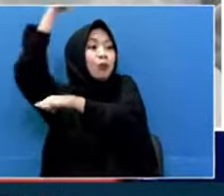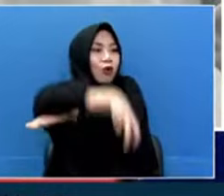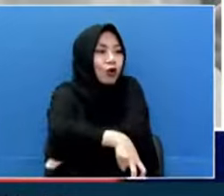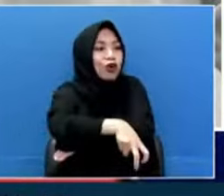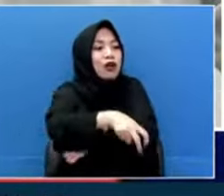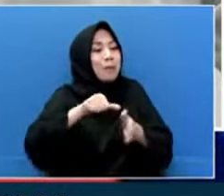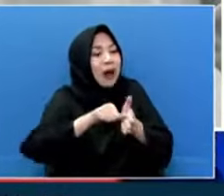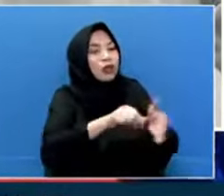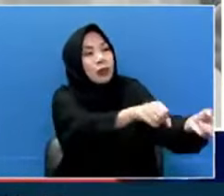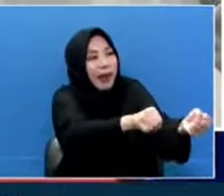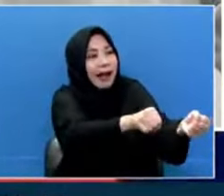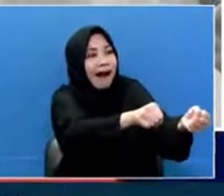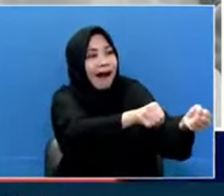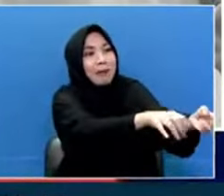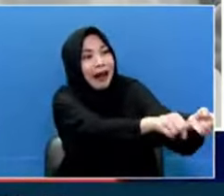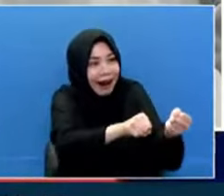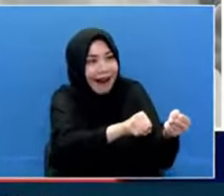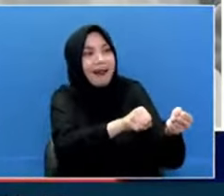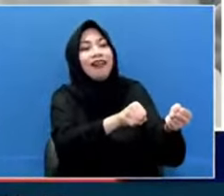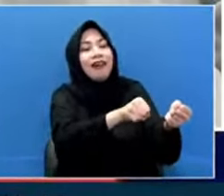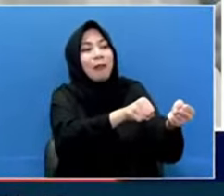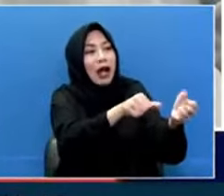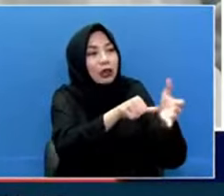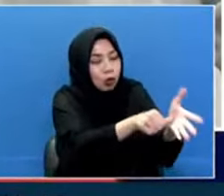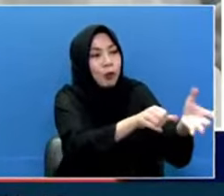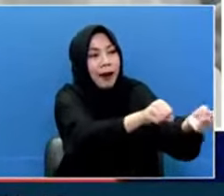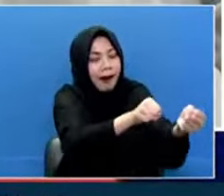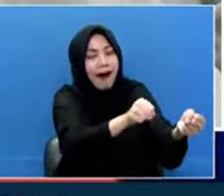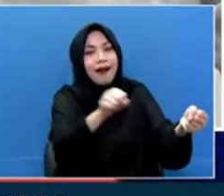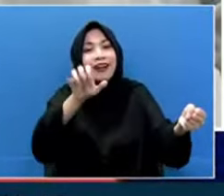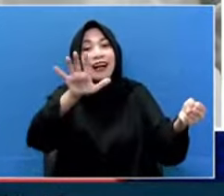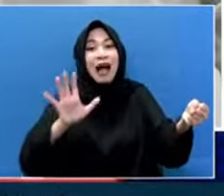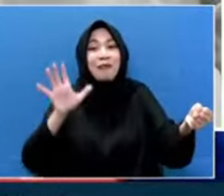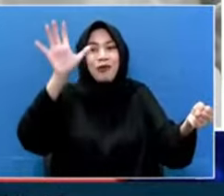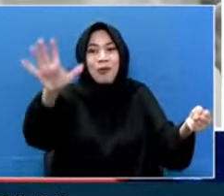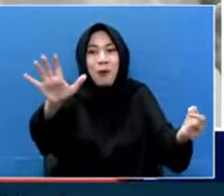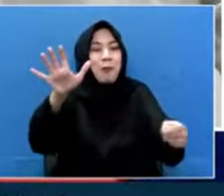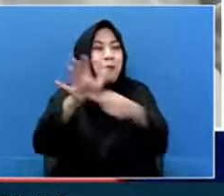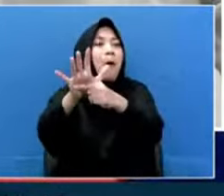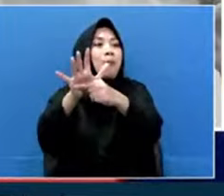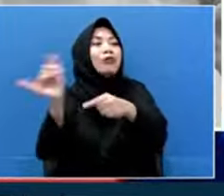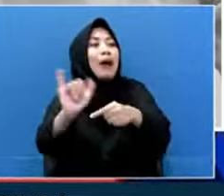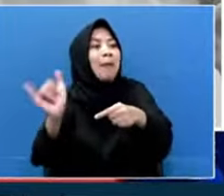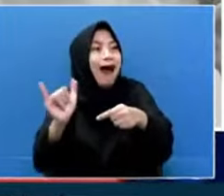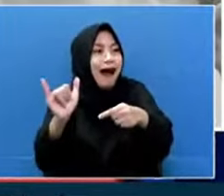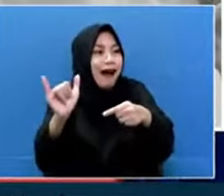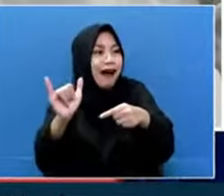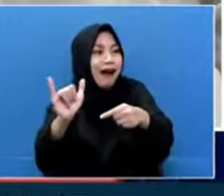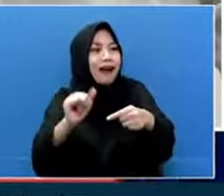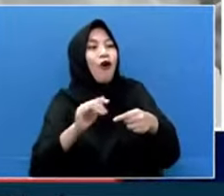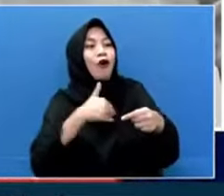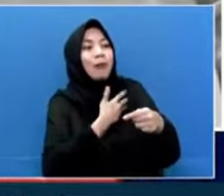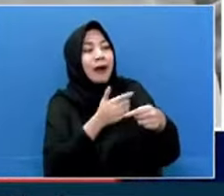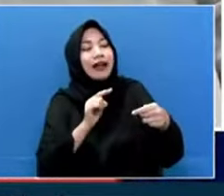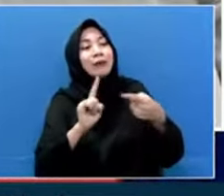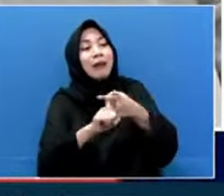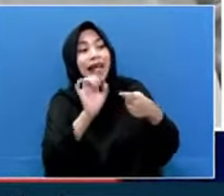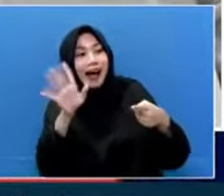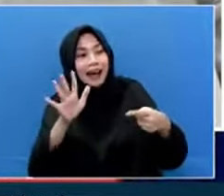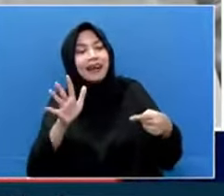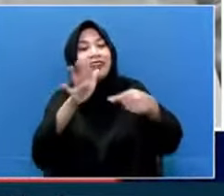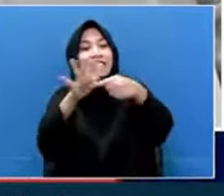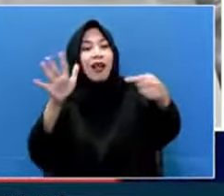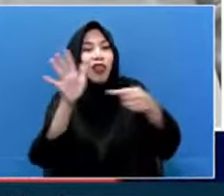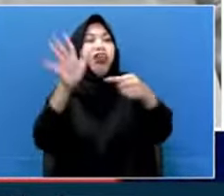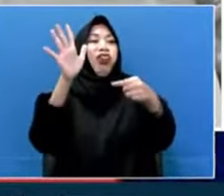korban ternyata juga malah justru kena sengatan listrik disusul teman yang lain masuk mendekati ada sengatan